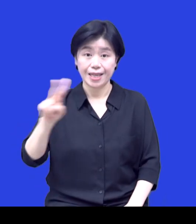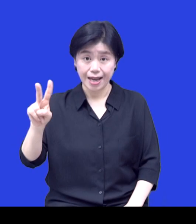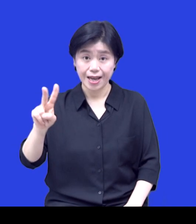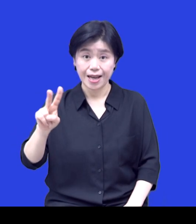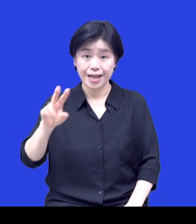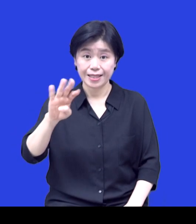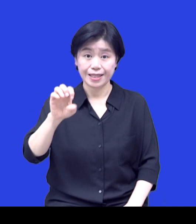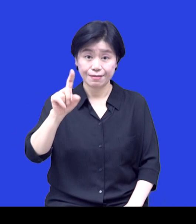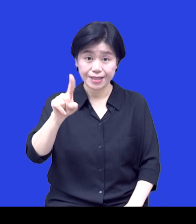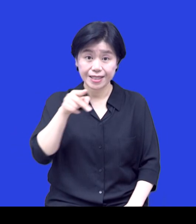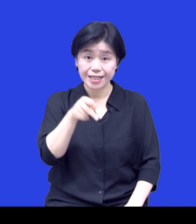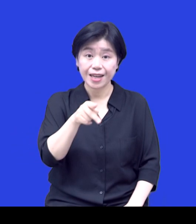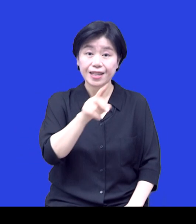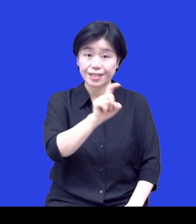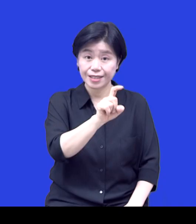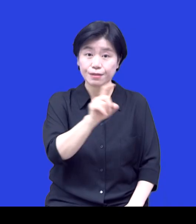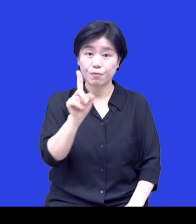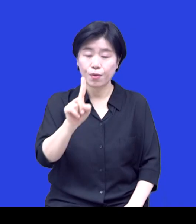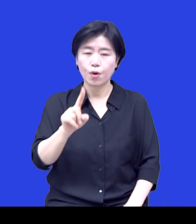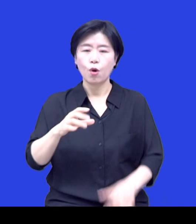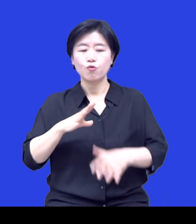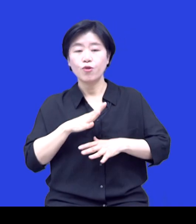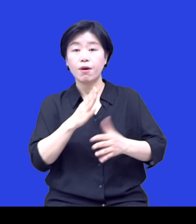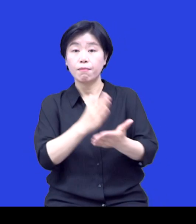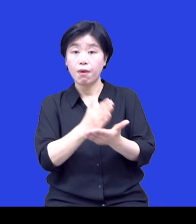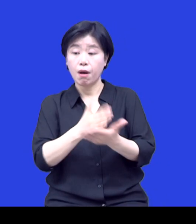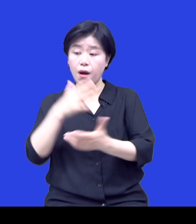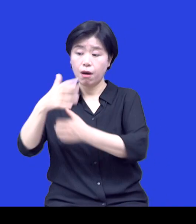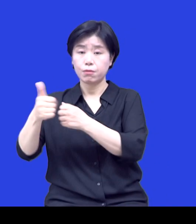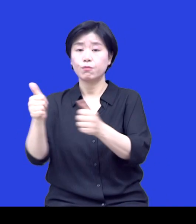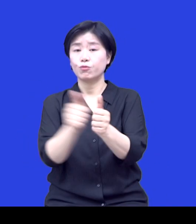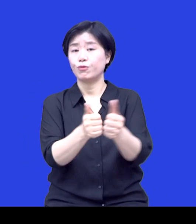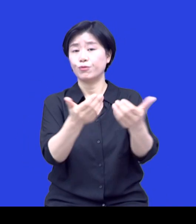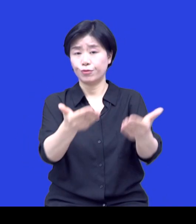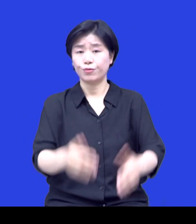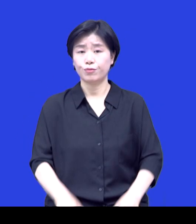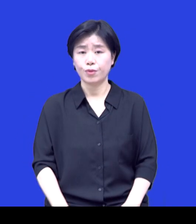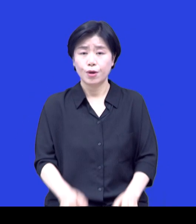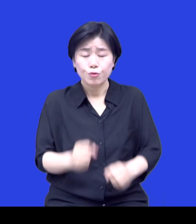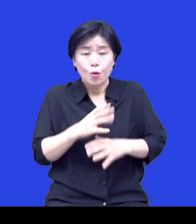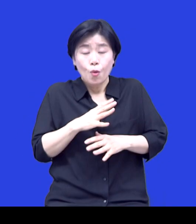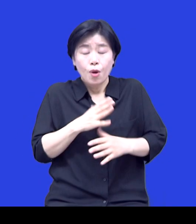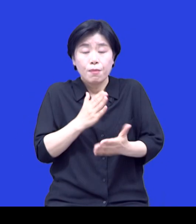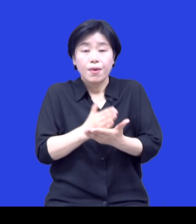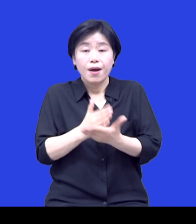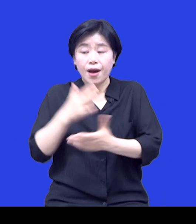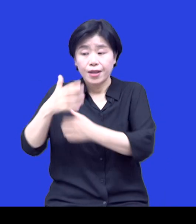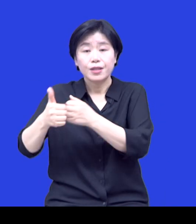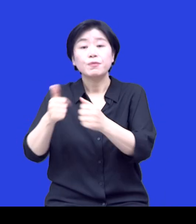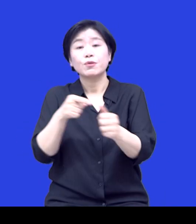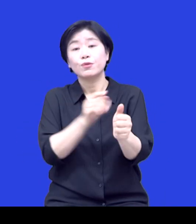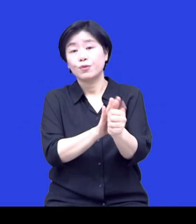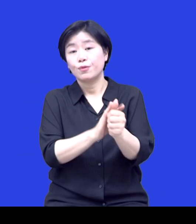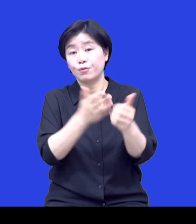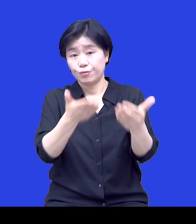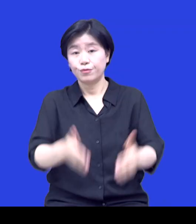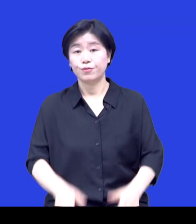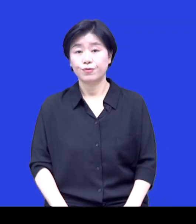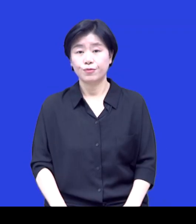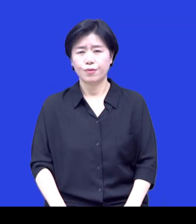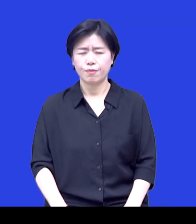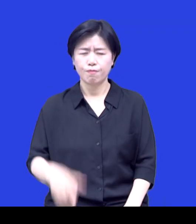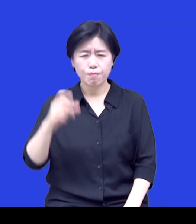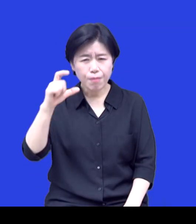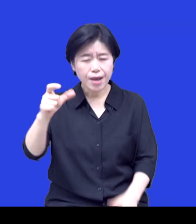10절이에요. 예, 저도요. 예. 두려워 말라 내가 너와 함께 함이니라 놀라지 말라 나는 네 하나님이 됨이니라 내가 너를 굳게 잡아주리라 내가